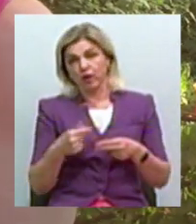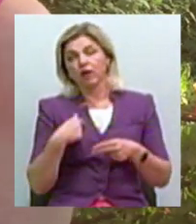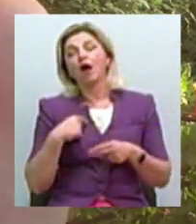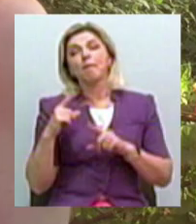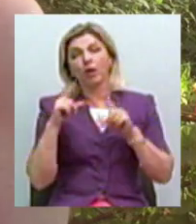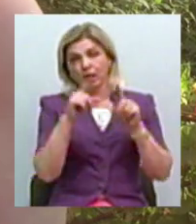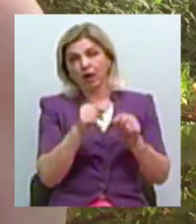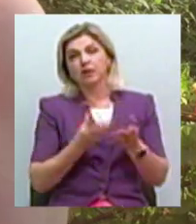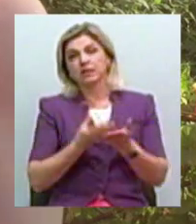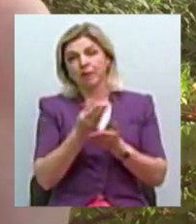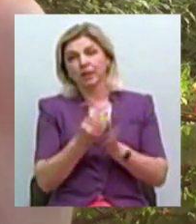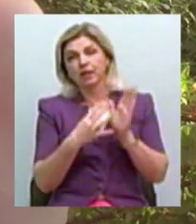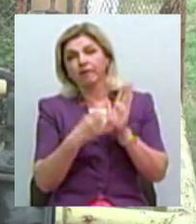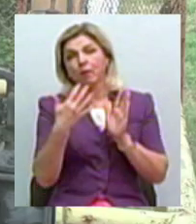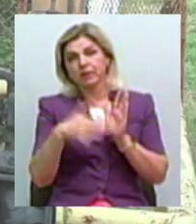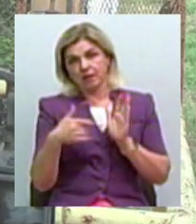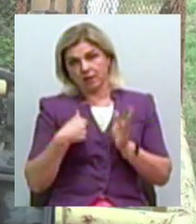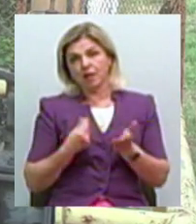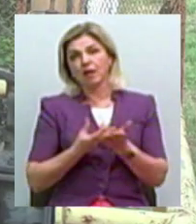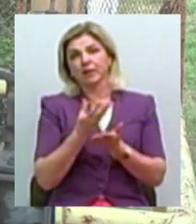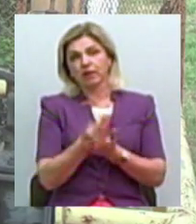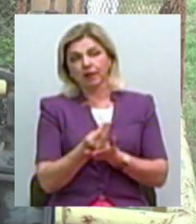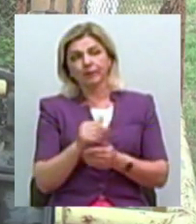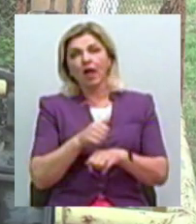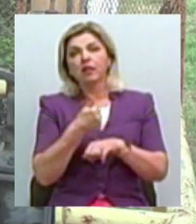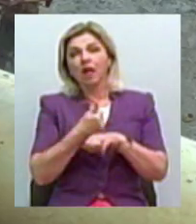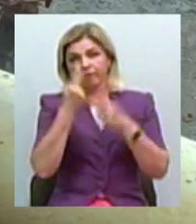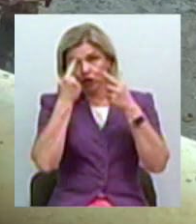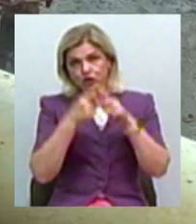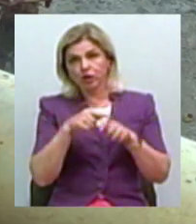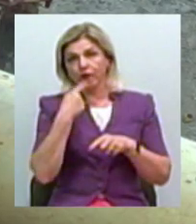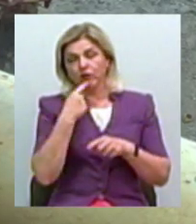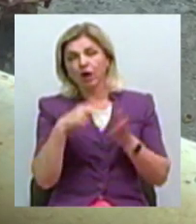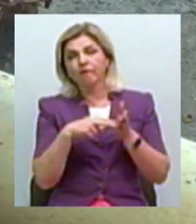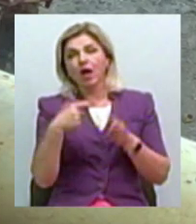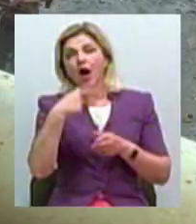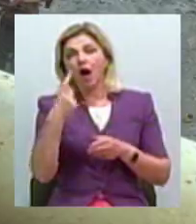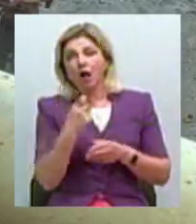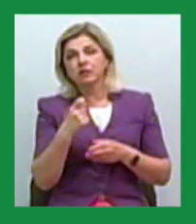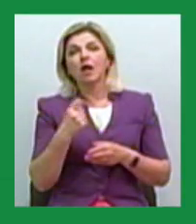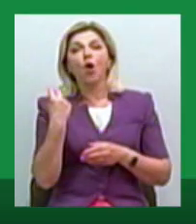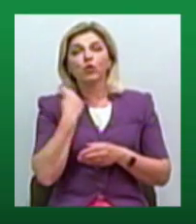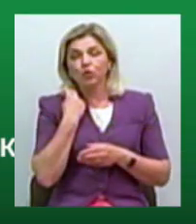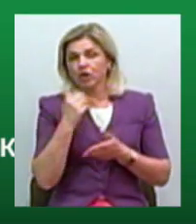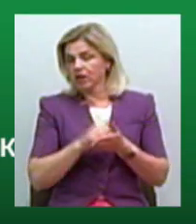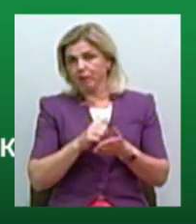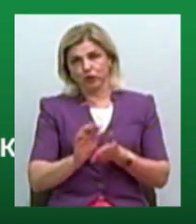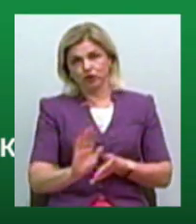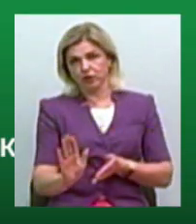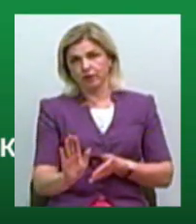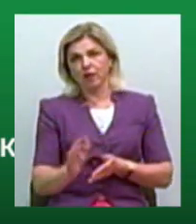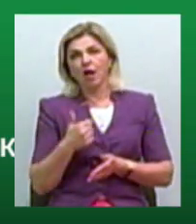заплатила. 950 я заплатила. Головний інженер Вадим Чебан говорить, відключення газу до боржників відношення немає.